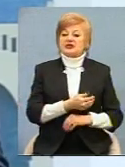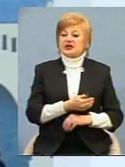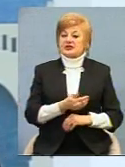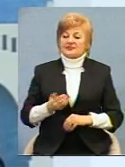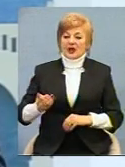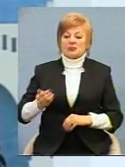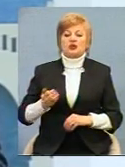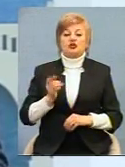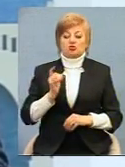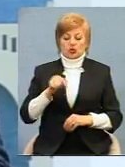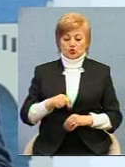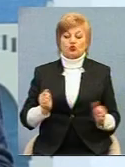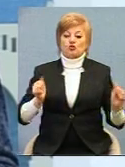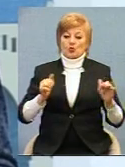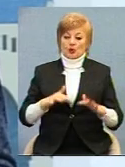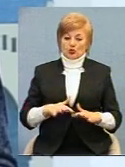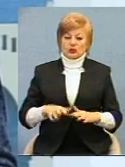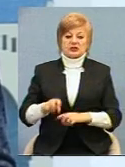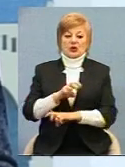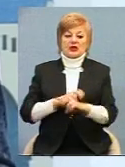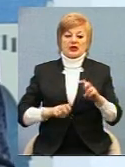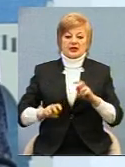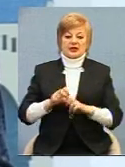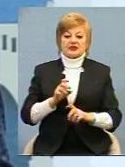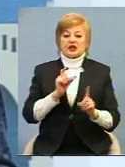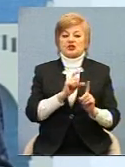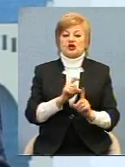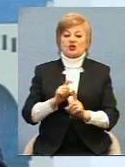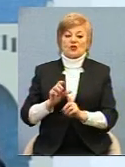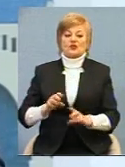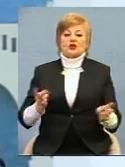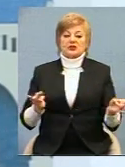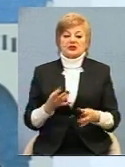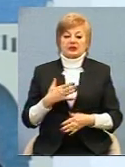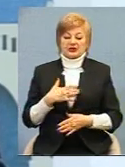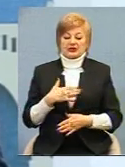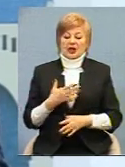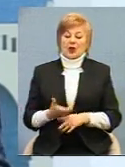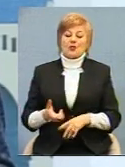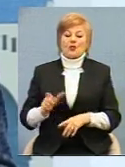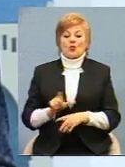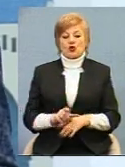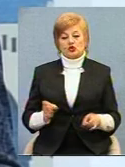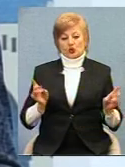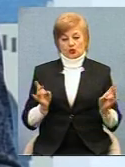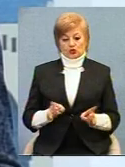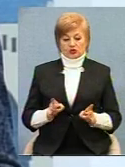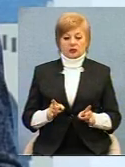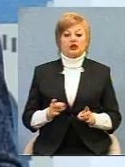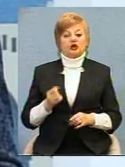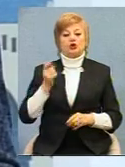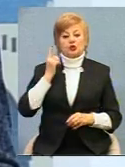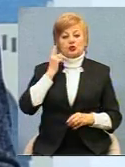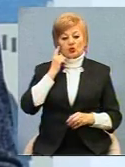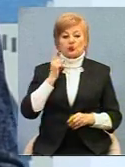науковцями, які тут у нас сьогодні зберуться, шукаємо слова, які нам сьогодні найбільше потрібні, і думаємо,